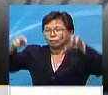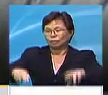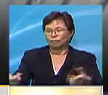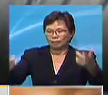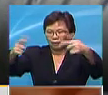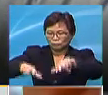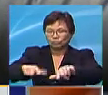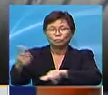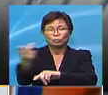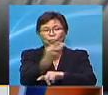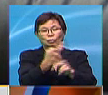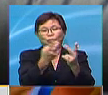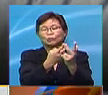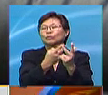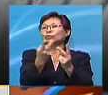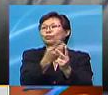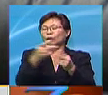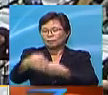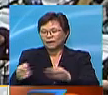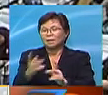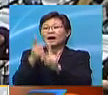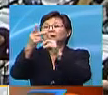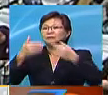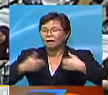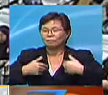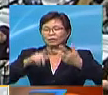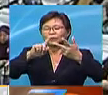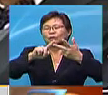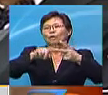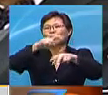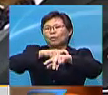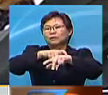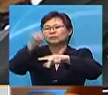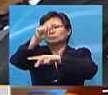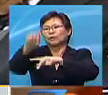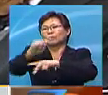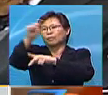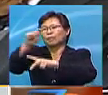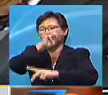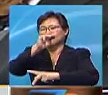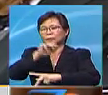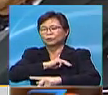berlangsung kedua kamar khas diwujudkan dan ketiga waktu pertanyaan